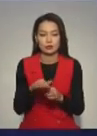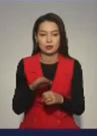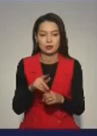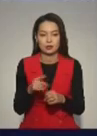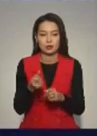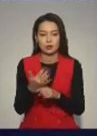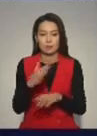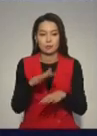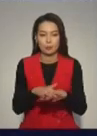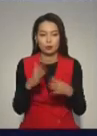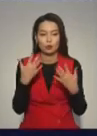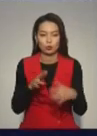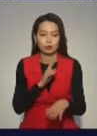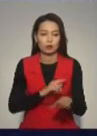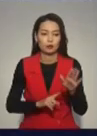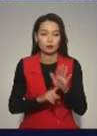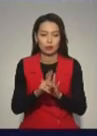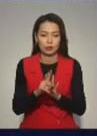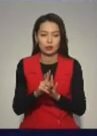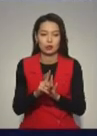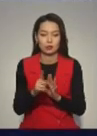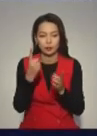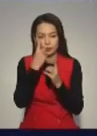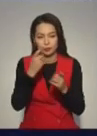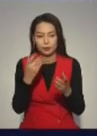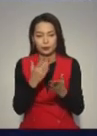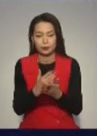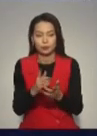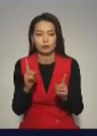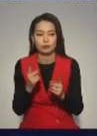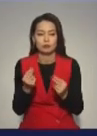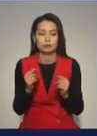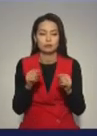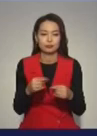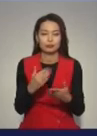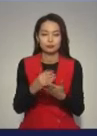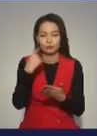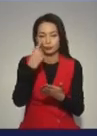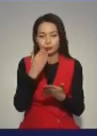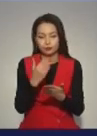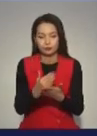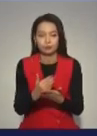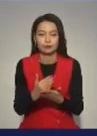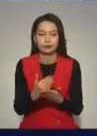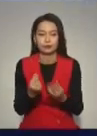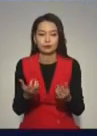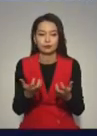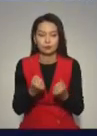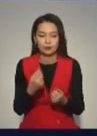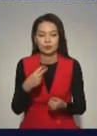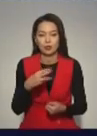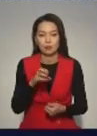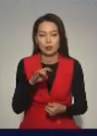банки уже начали процесс вкладчики сообщает что компенсация поступила крайний срок это получается 20